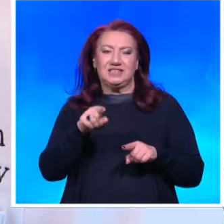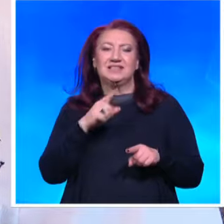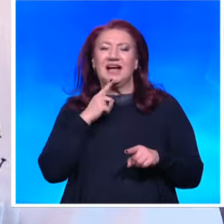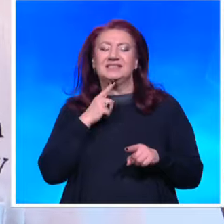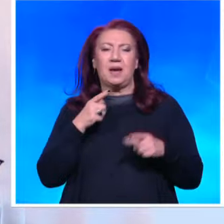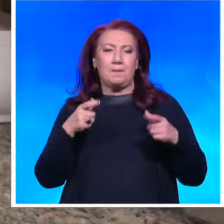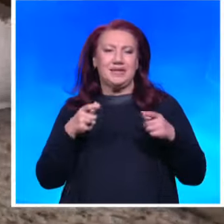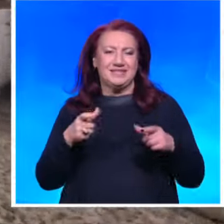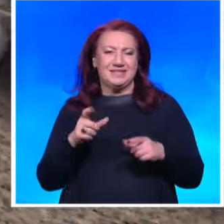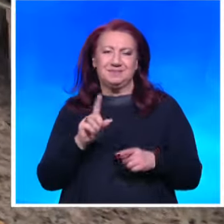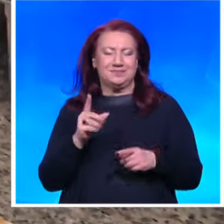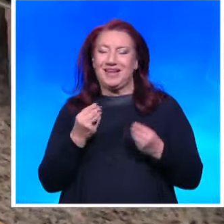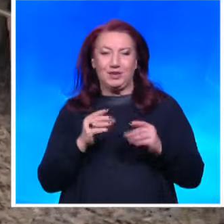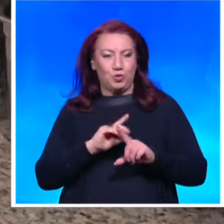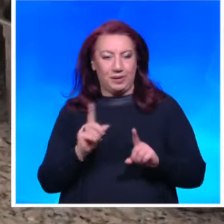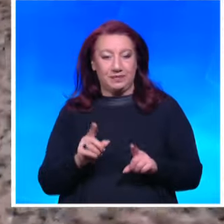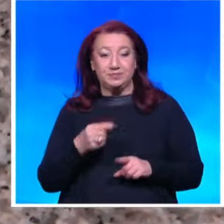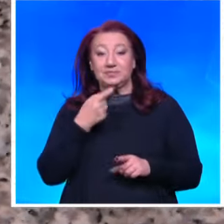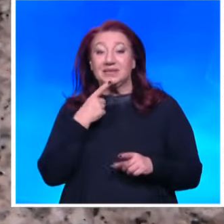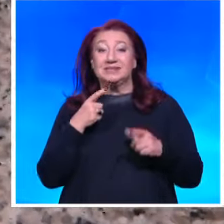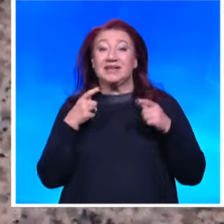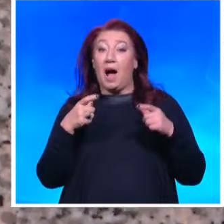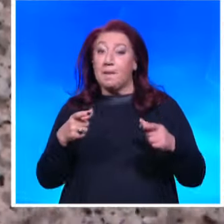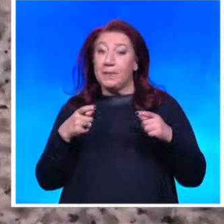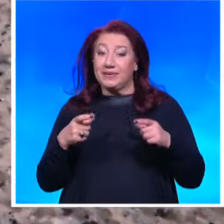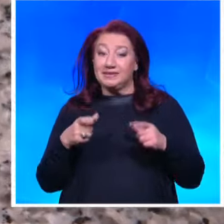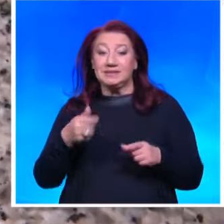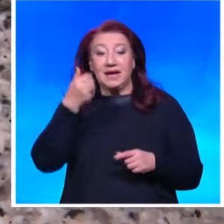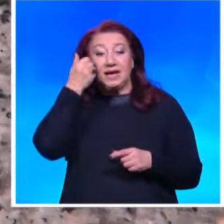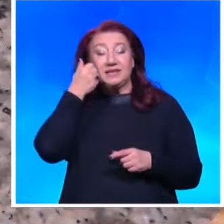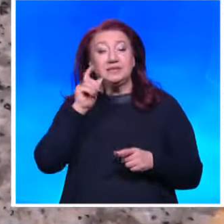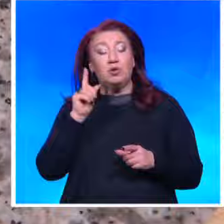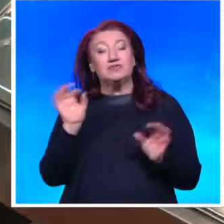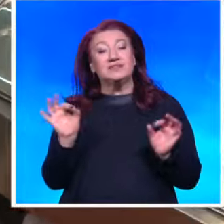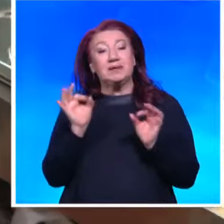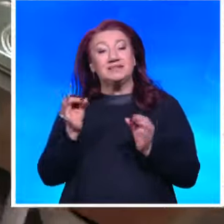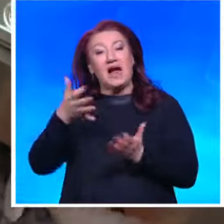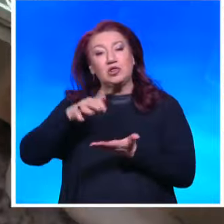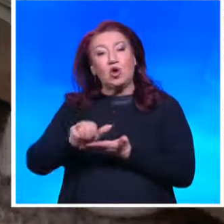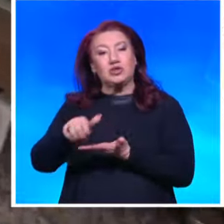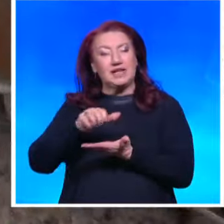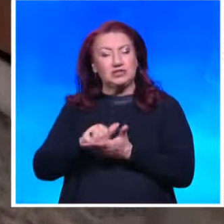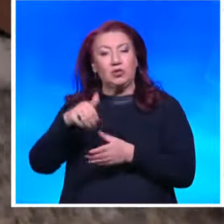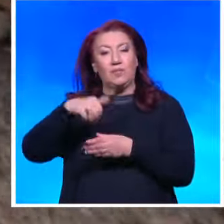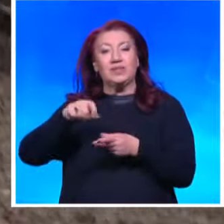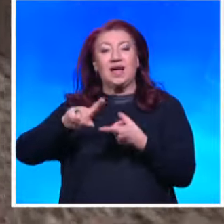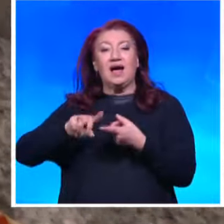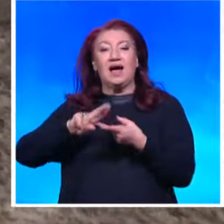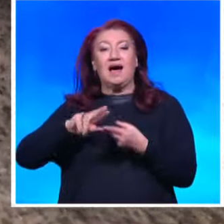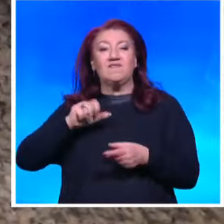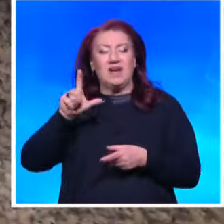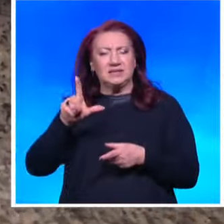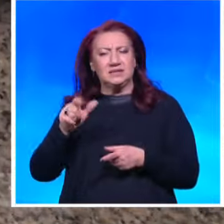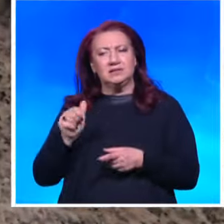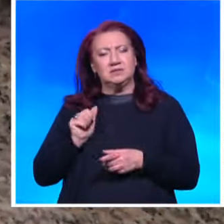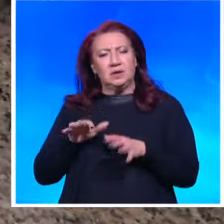яде. За пиците шеф Кирязов използва тесто с квас, което втасва 3 дни.